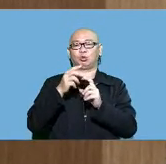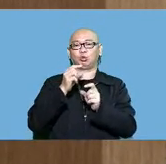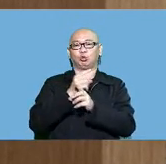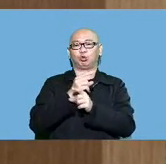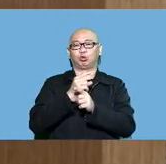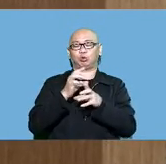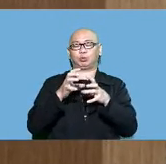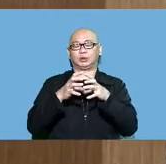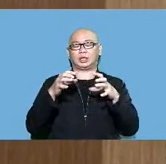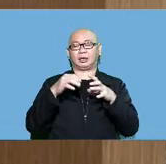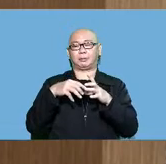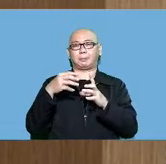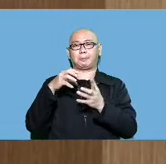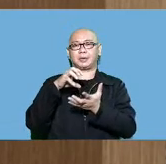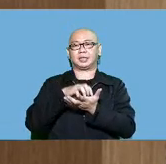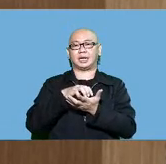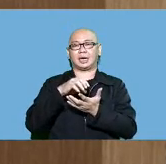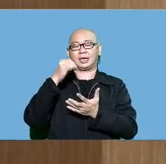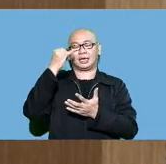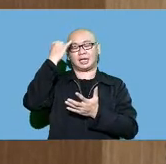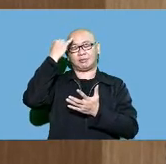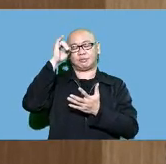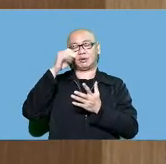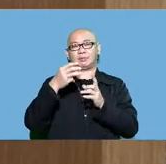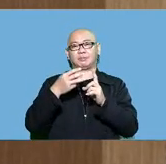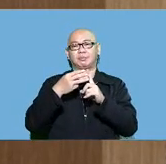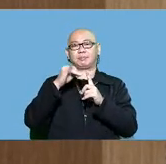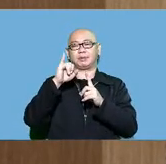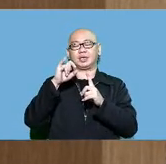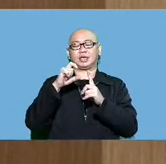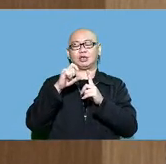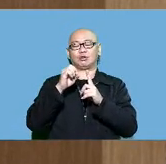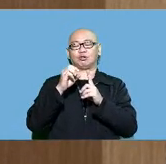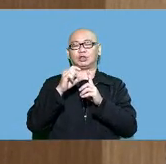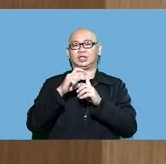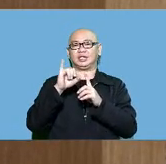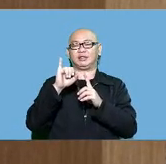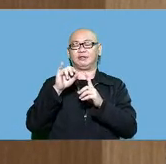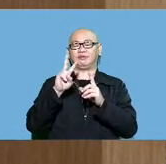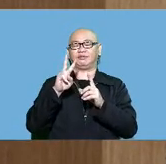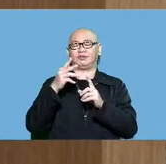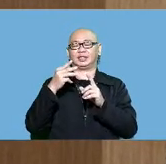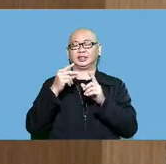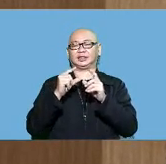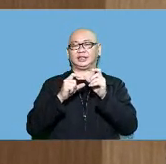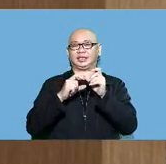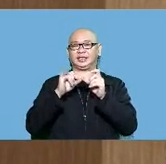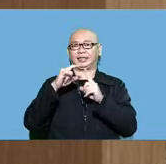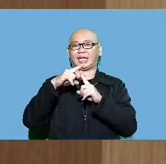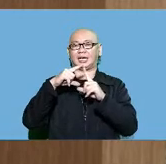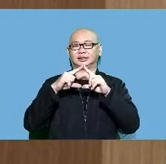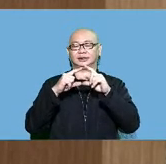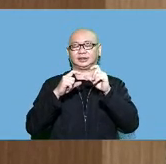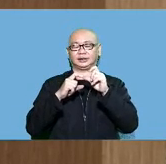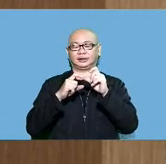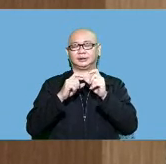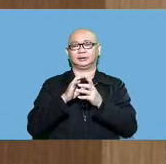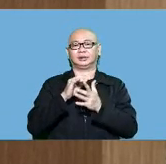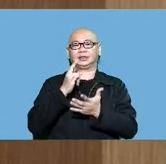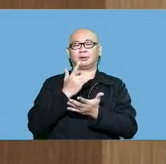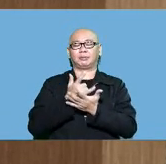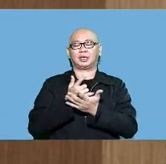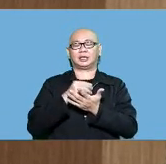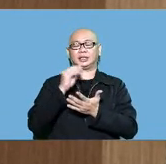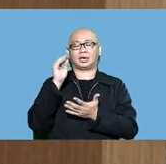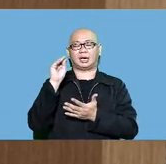besar dalam bidang ilmu biodiversitas. Kedua dan seterusnya ditetapkan di